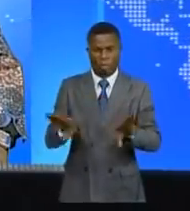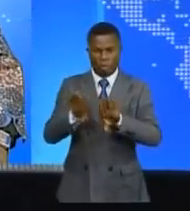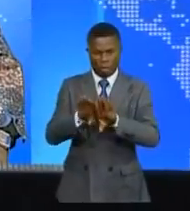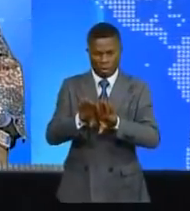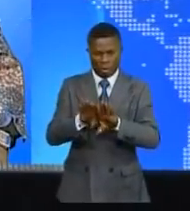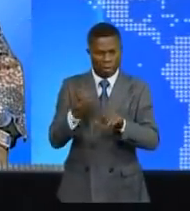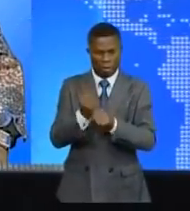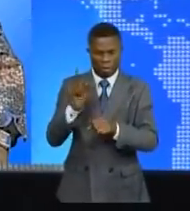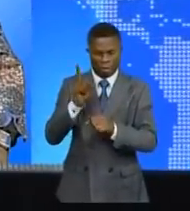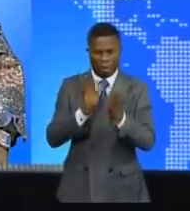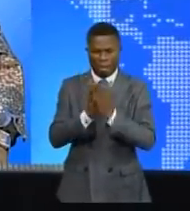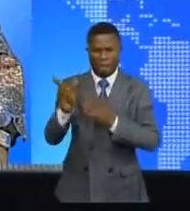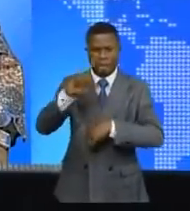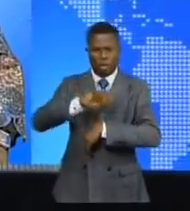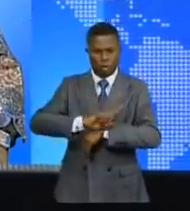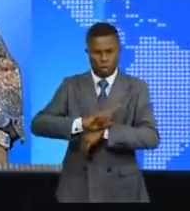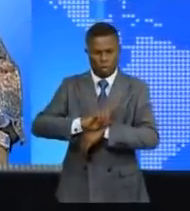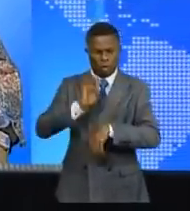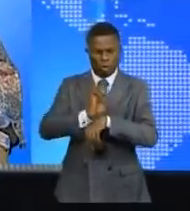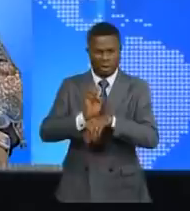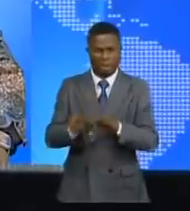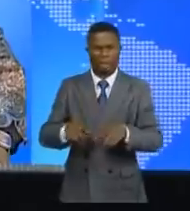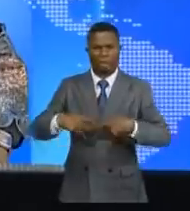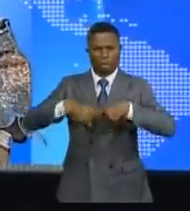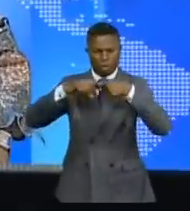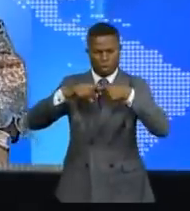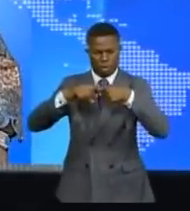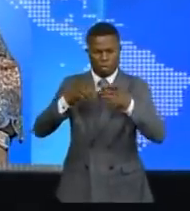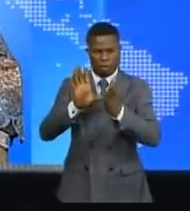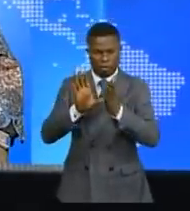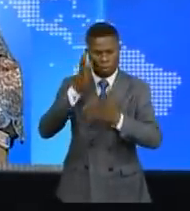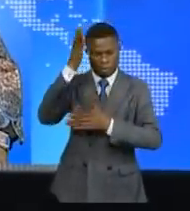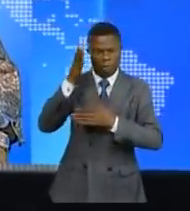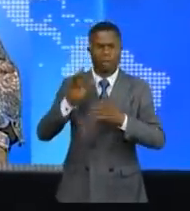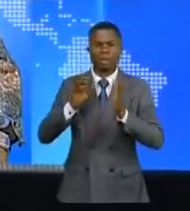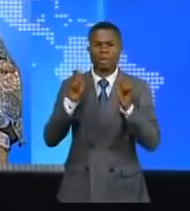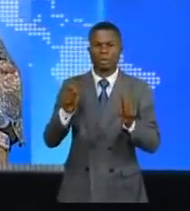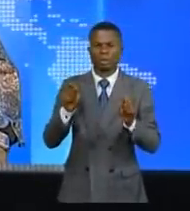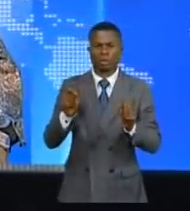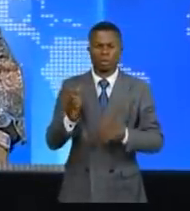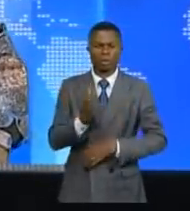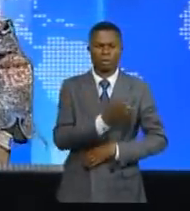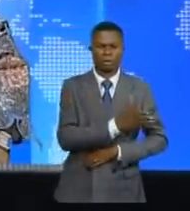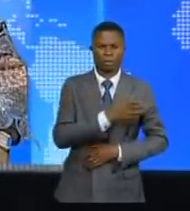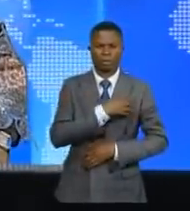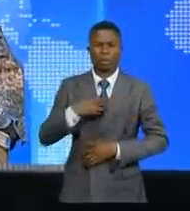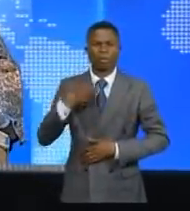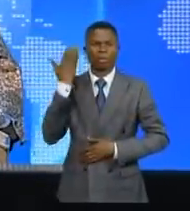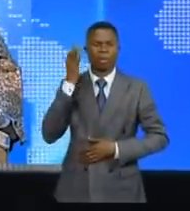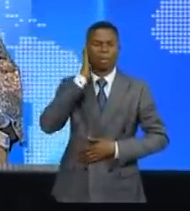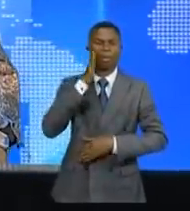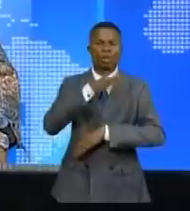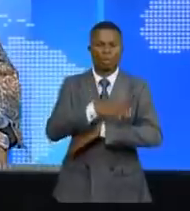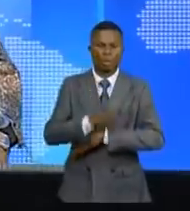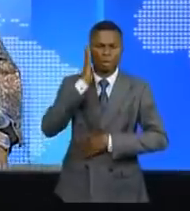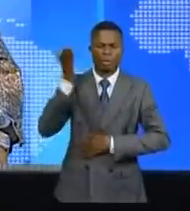de fonctionner pour une durée de 15 jours. Les images et les détails dans nos prochaines éditions. Madame, Monsieur, bonsoir